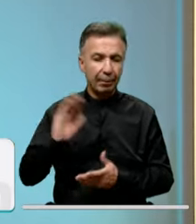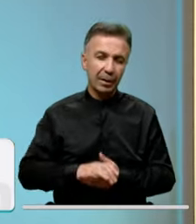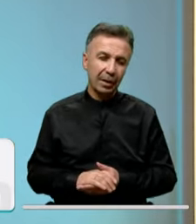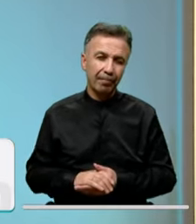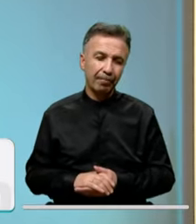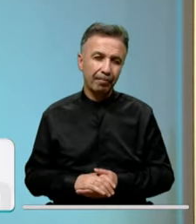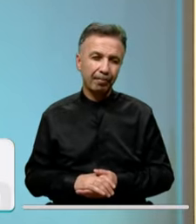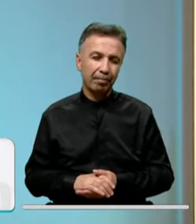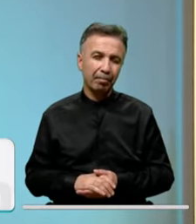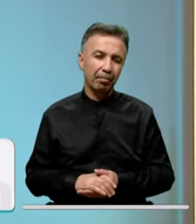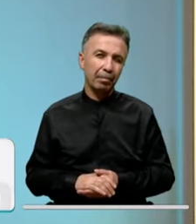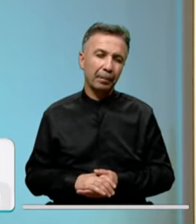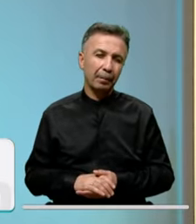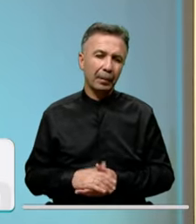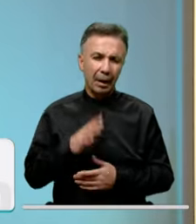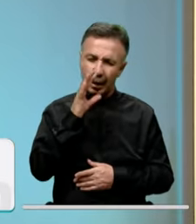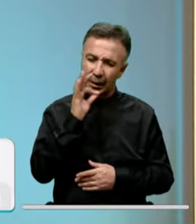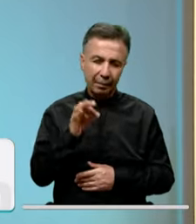Ahmet'i, Mehmet'i, Ayşe'si, kimse